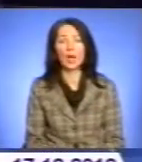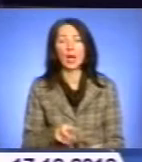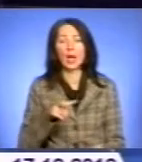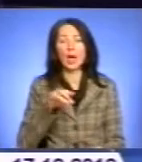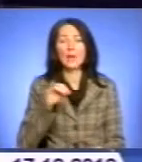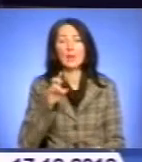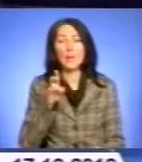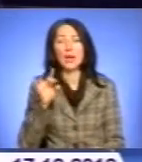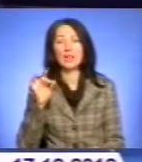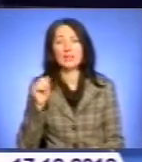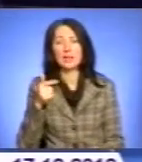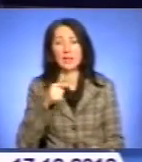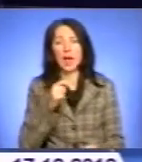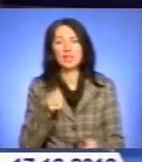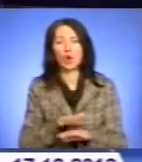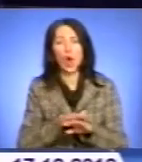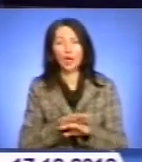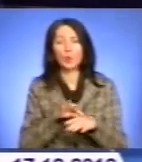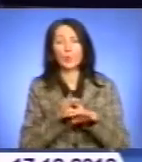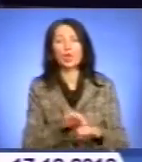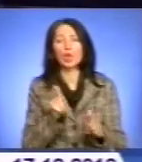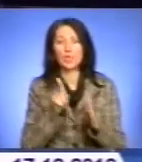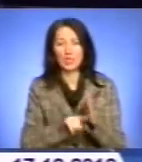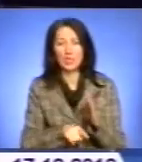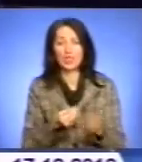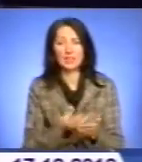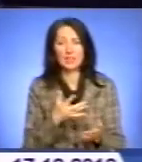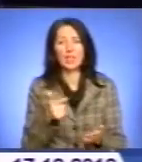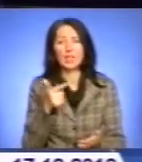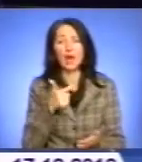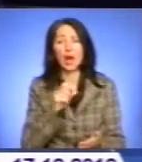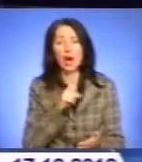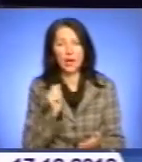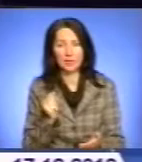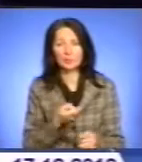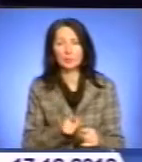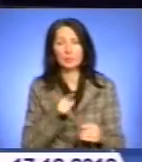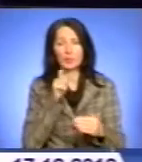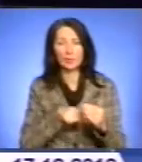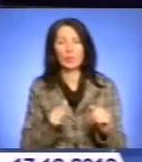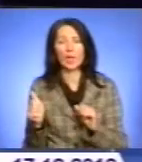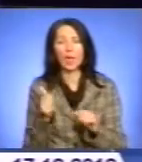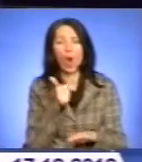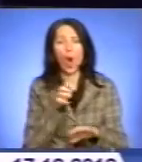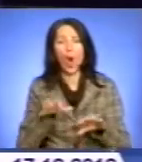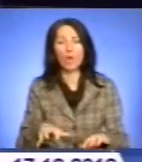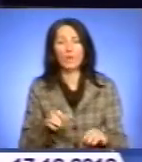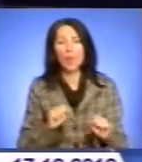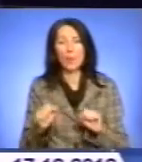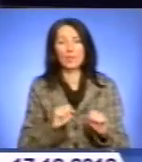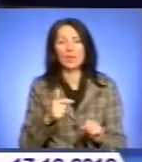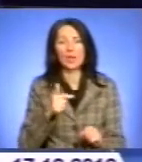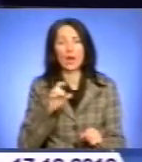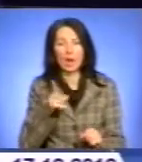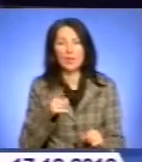Лібералізація газового ринку призведе до зниження ціни на блакитне паливо. У цьому запевнив голова правління «Нафтогазу» Євген Бакулін. Він вважає,